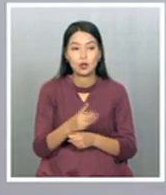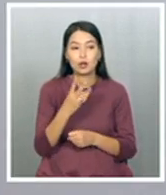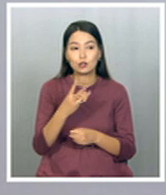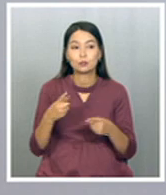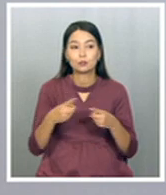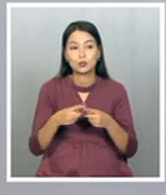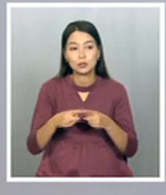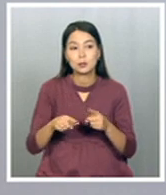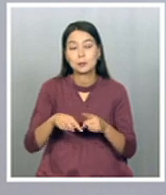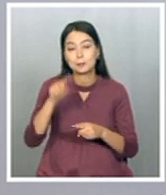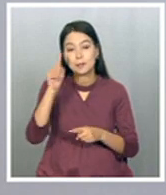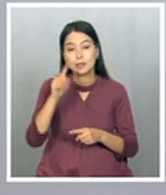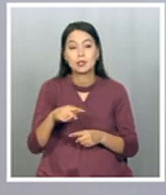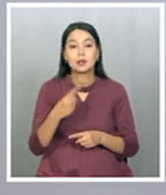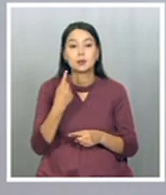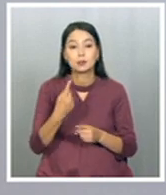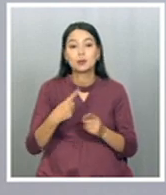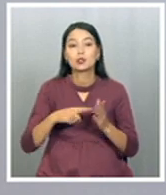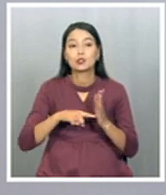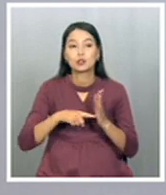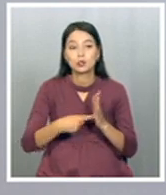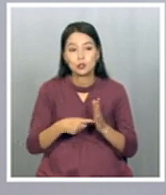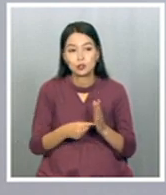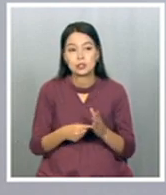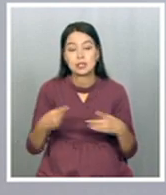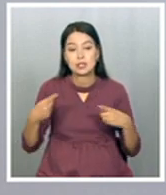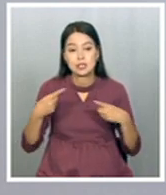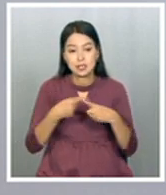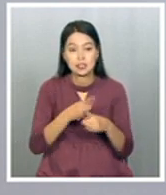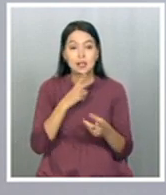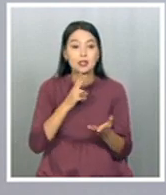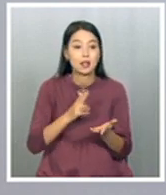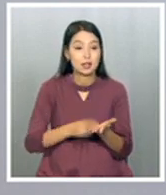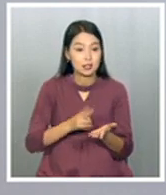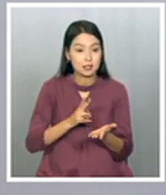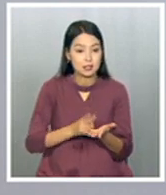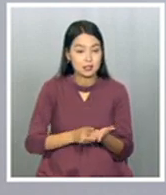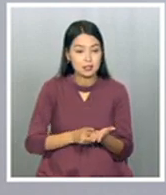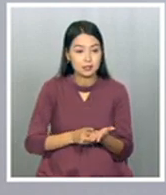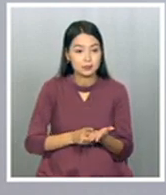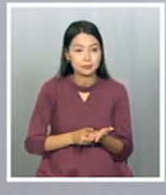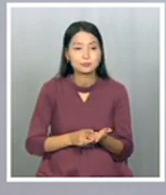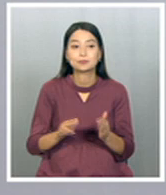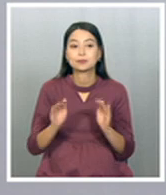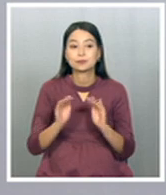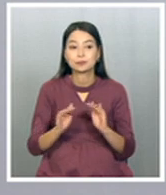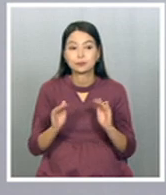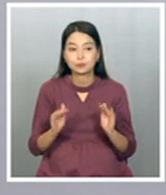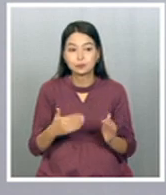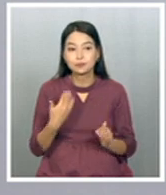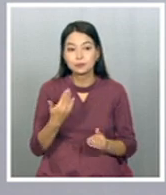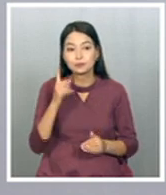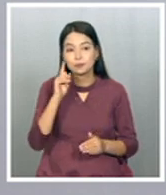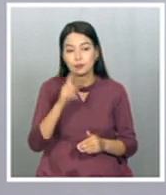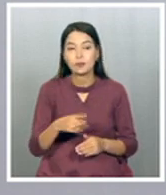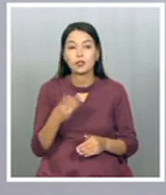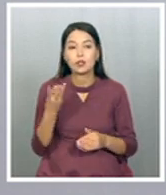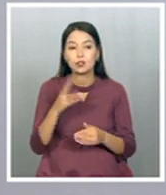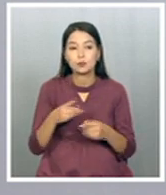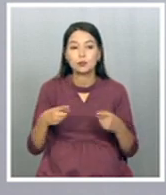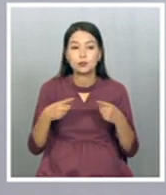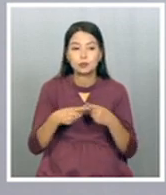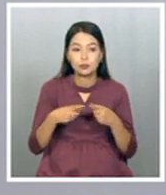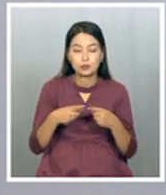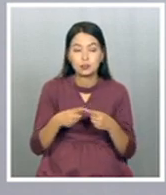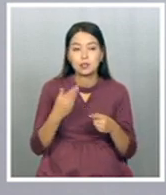бұрыштың биіктіктері бір нүктеде қиылысатынын дәлелдеңіз. Балалар, біз білеміз, үш бұрышта үш биіктік